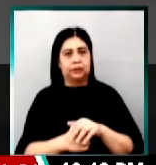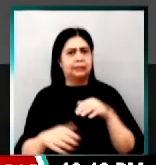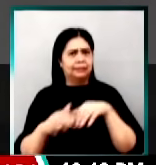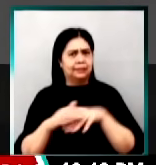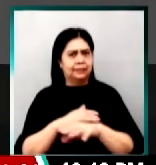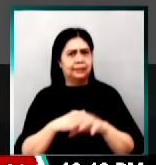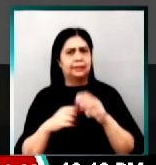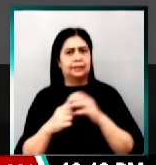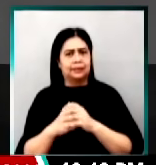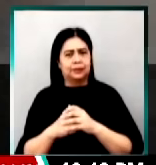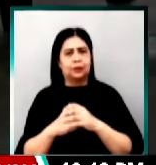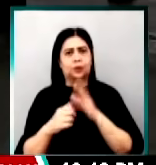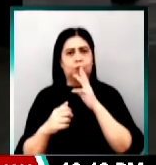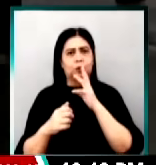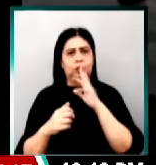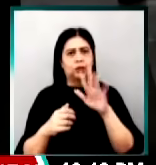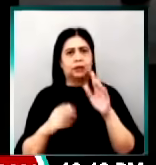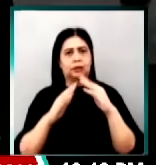bahay.